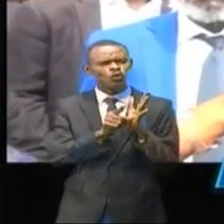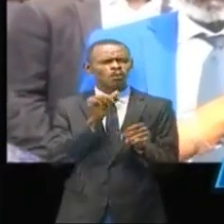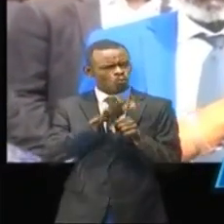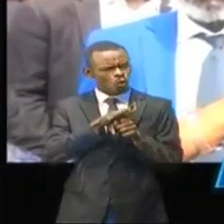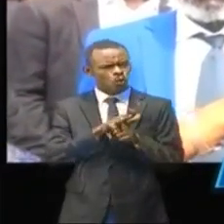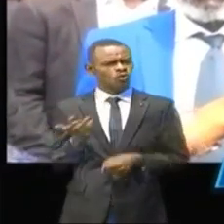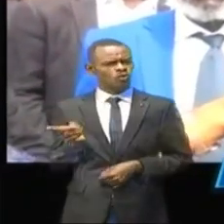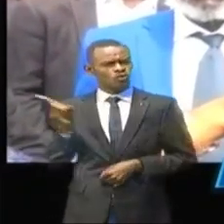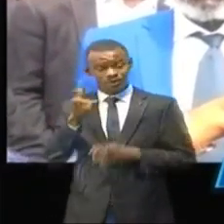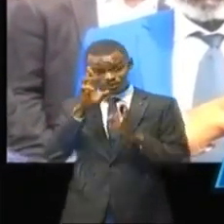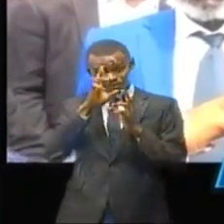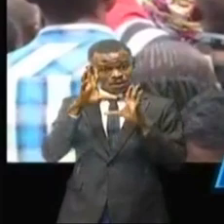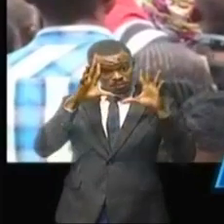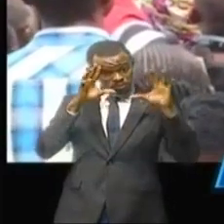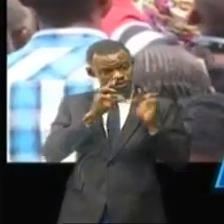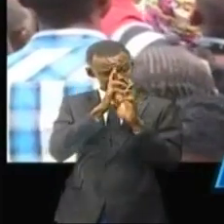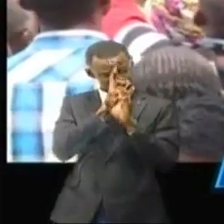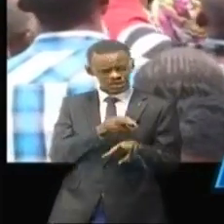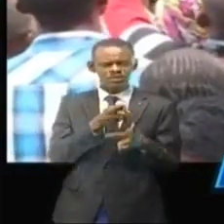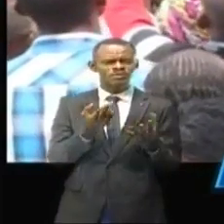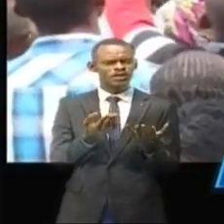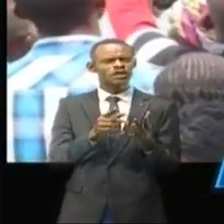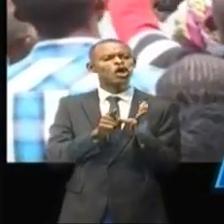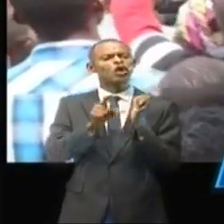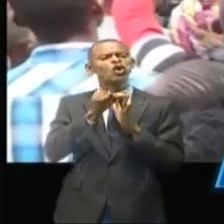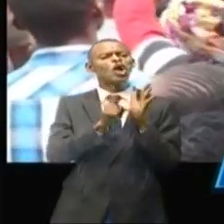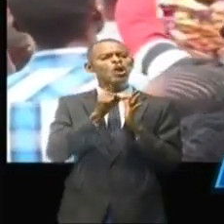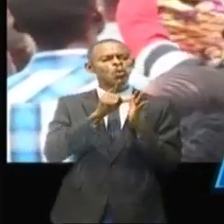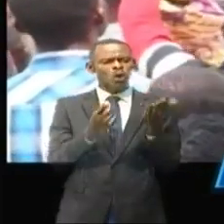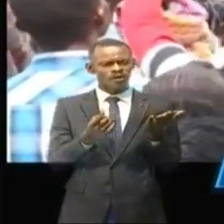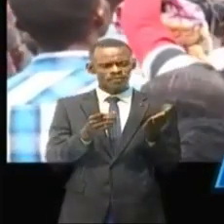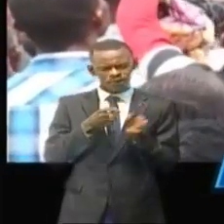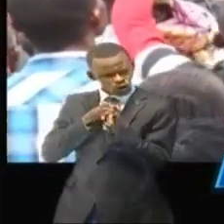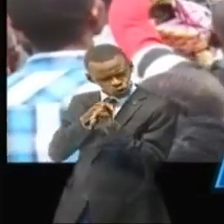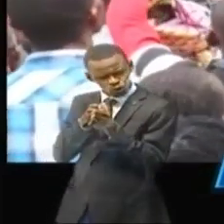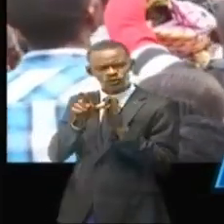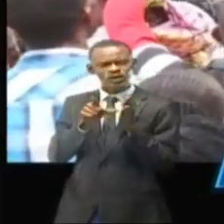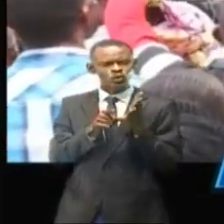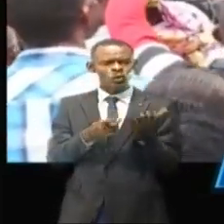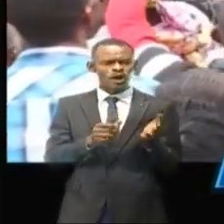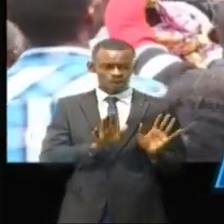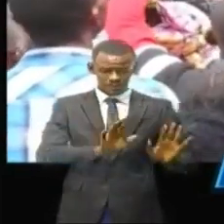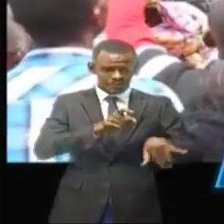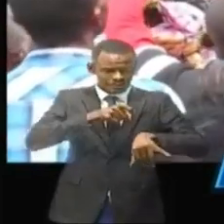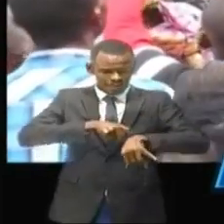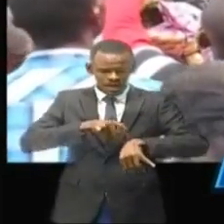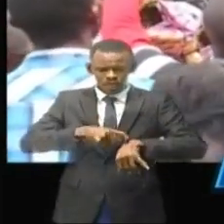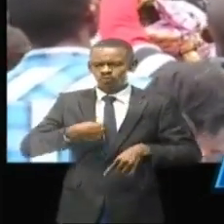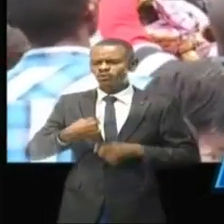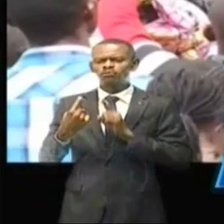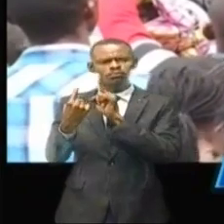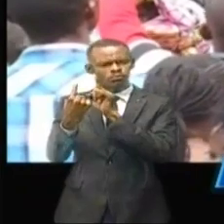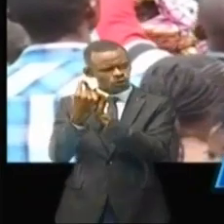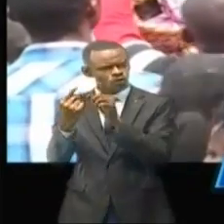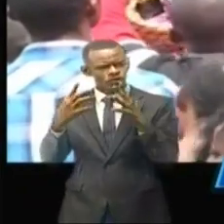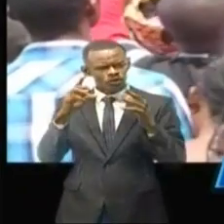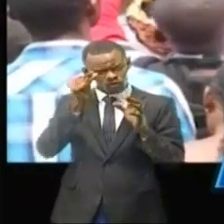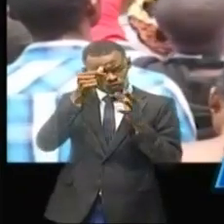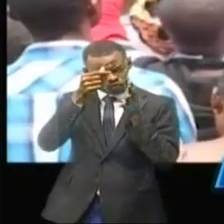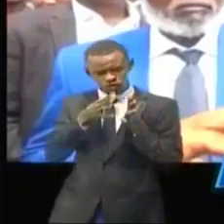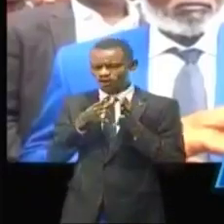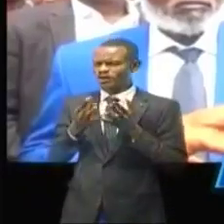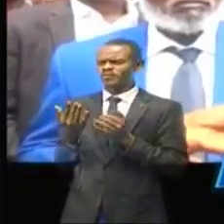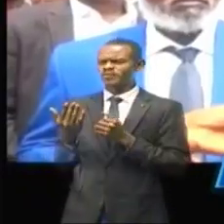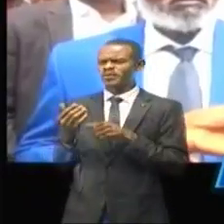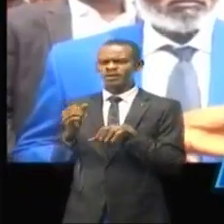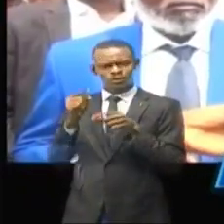tranché. C'est la justice. Donnez-moi la semaine. Je viens d'avoir le gouverneur. Je lui ai demandé qu'il m'envoie son ministre en charge